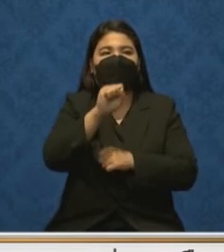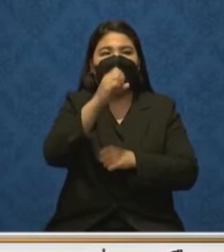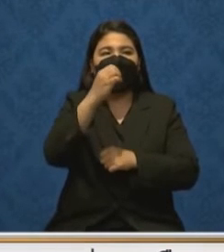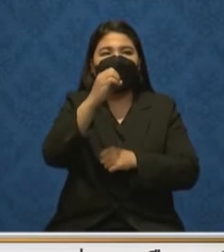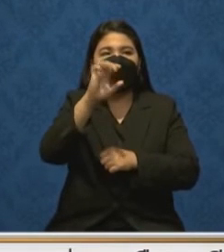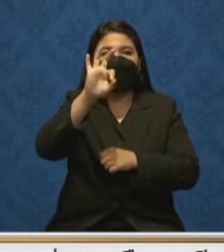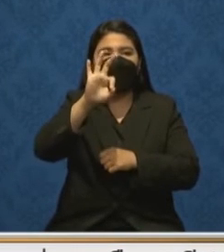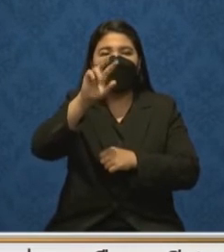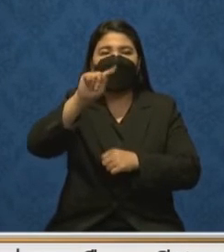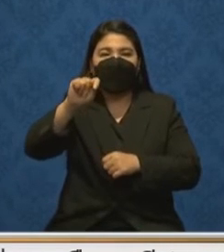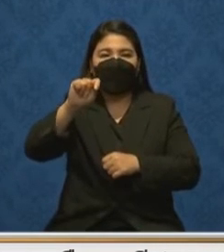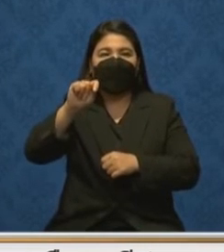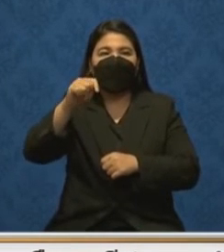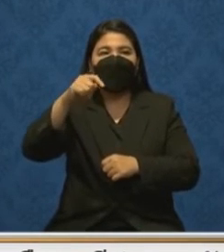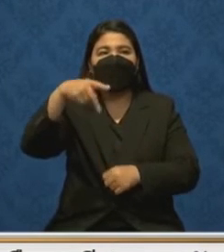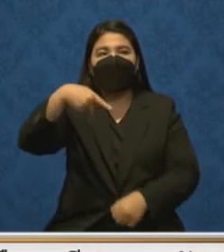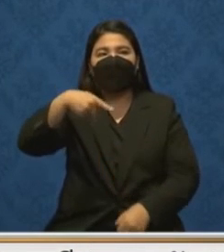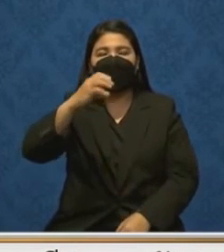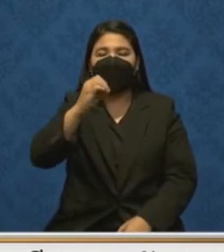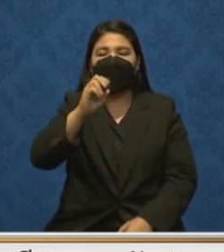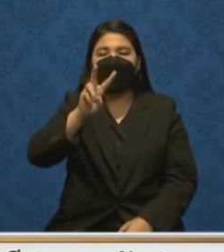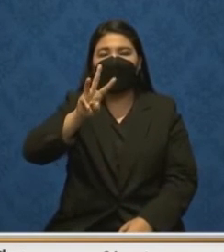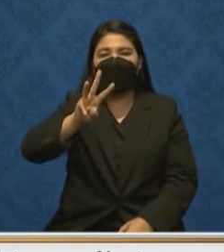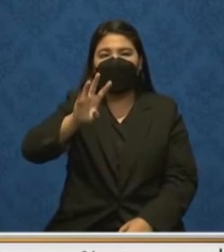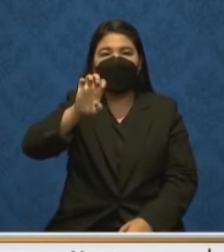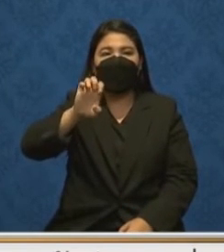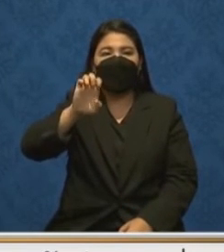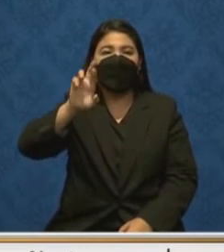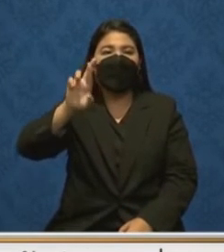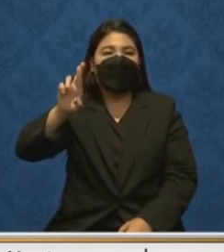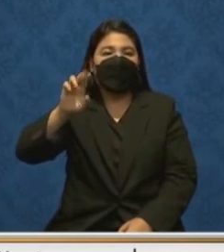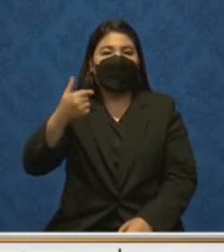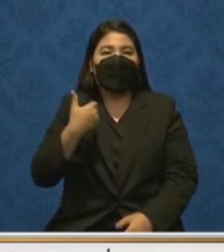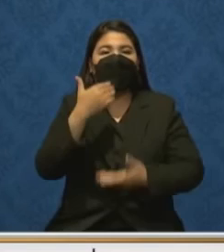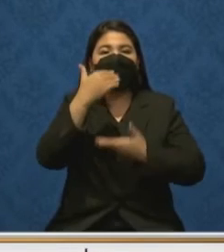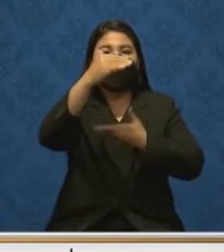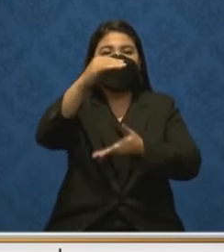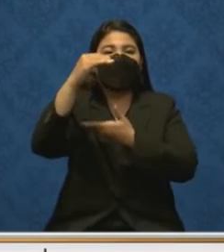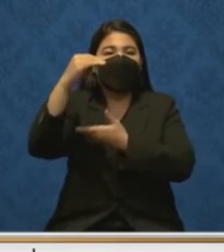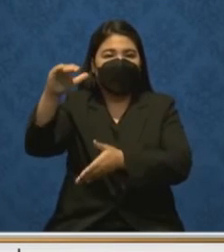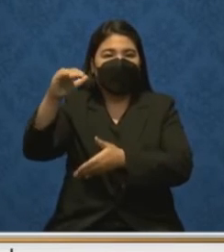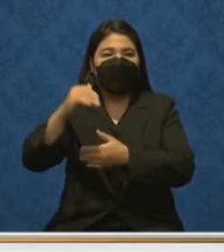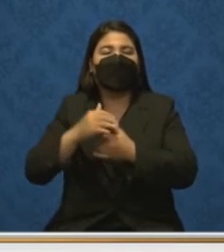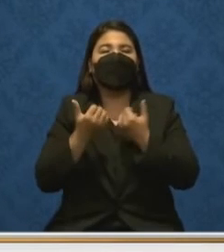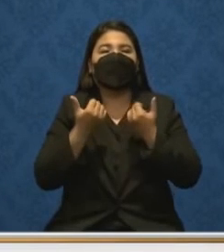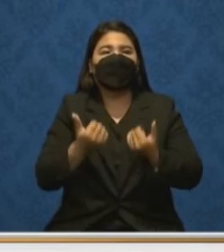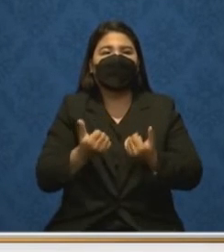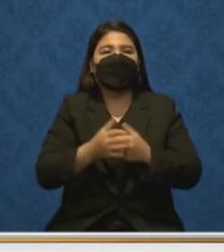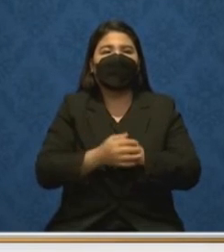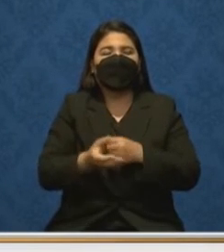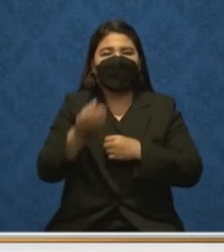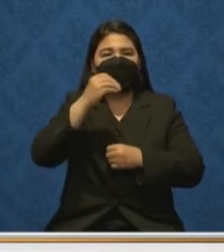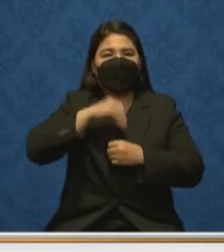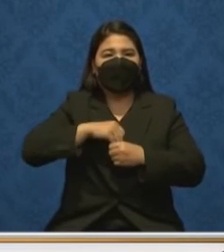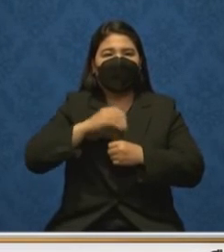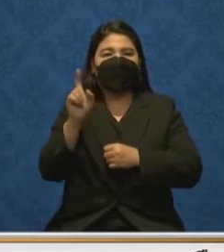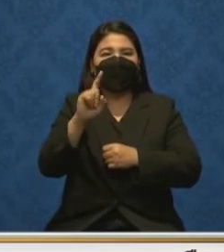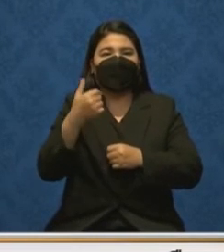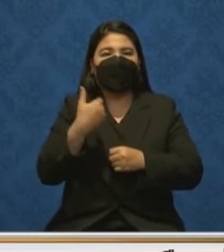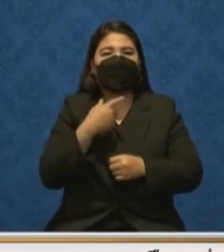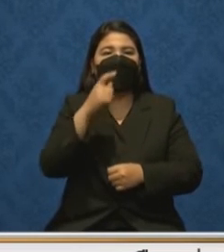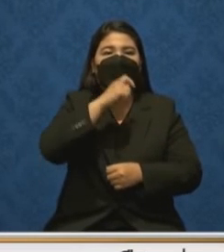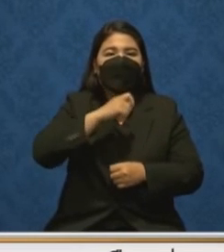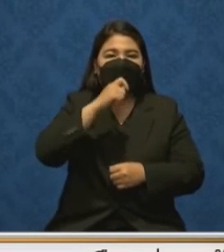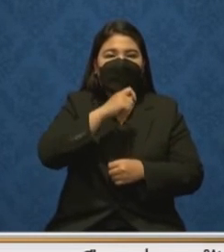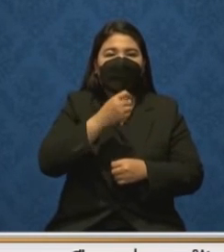และขณะนี้ได้มีกำหนดแผนชัดเจน้วว่จะส่งออก 4 สินค้าหักที่ใ่ Soft Power เขาไปคือ 1. อาหาร